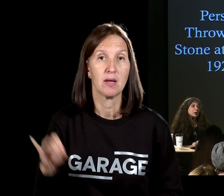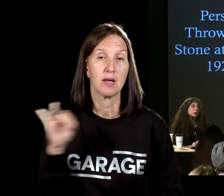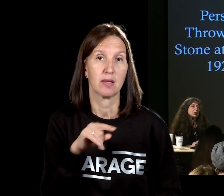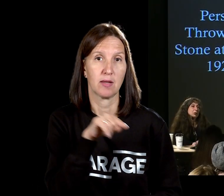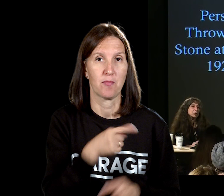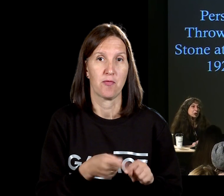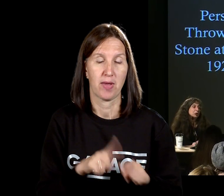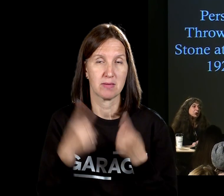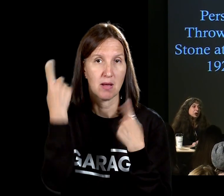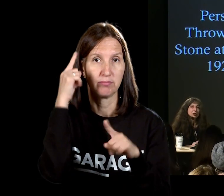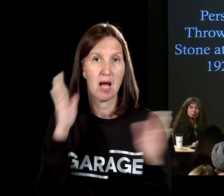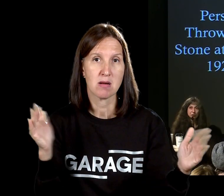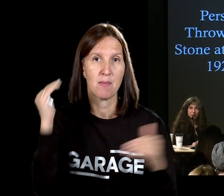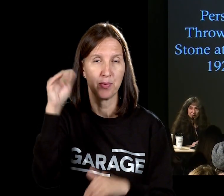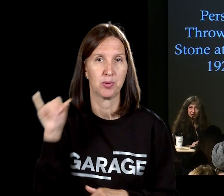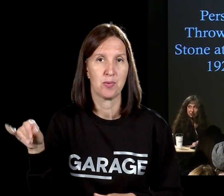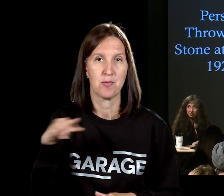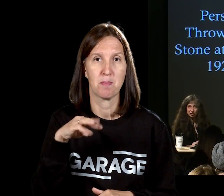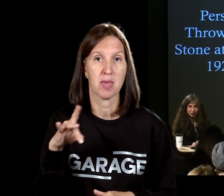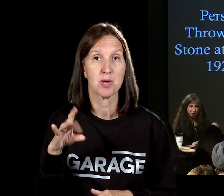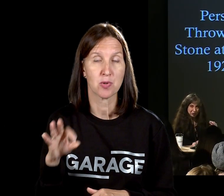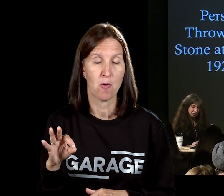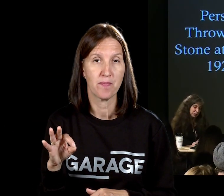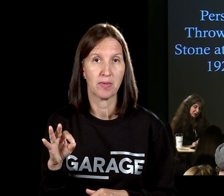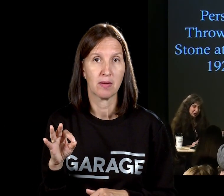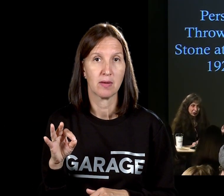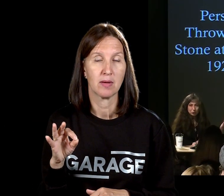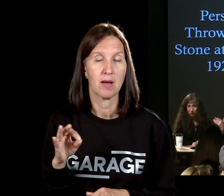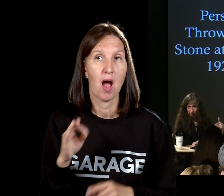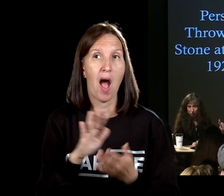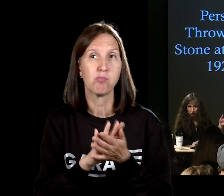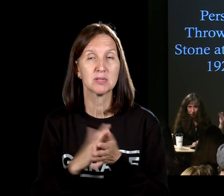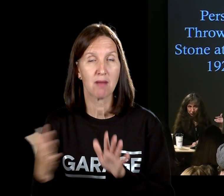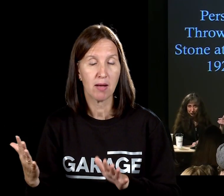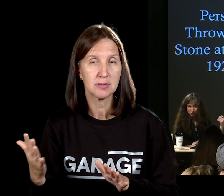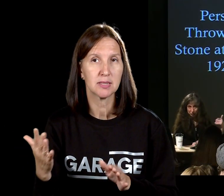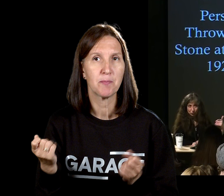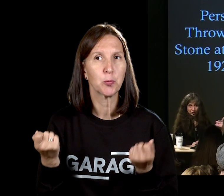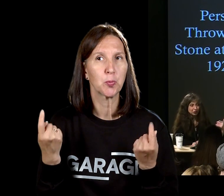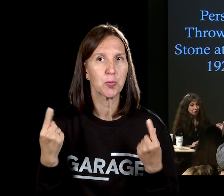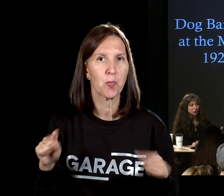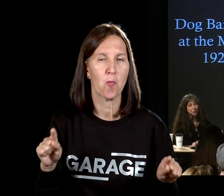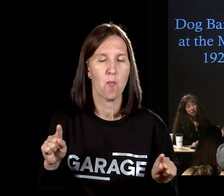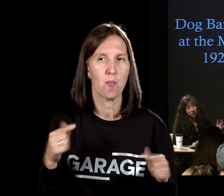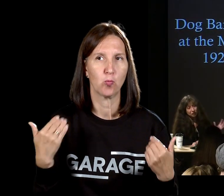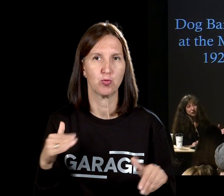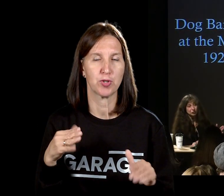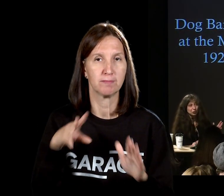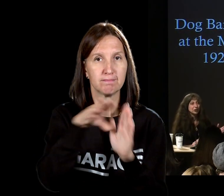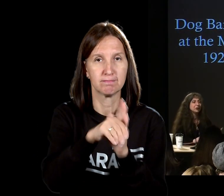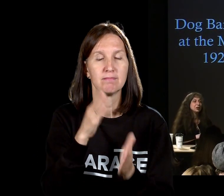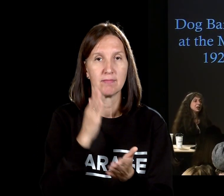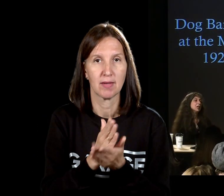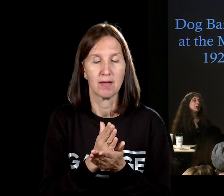в этих работах Миро, все-таки где абстракция снова на каком-то другом витке приходит к этому,